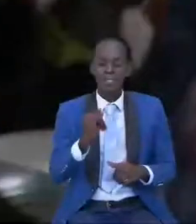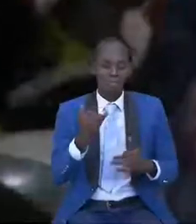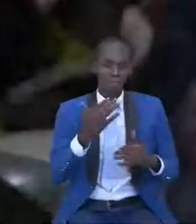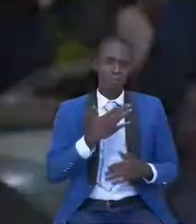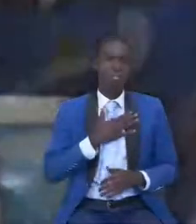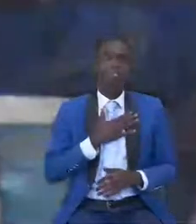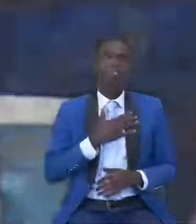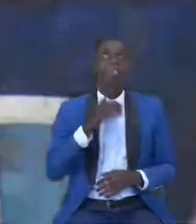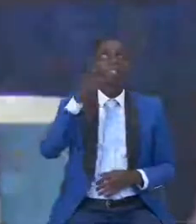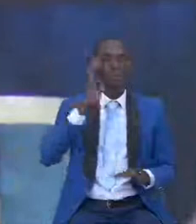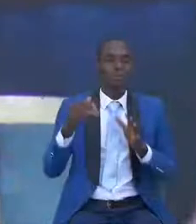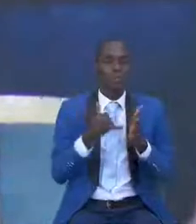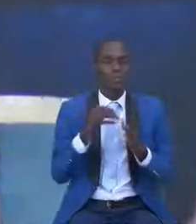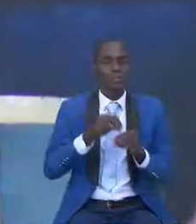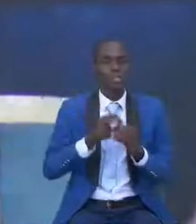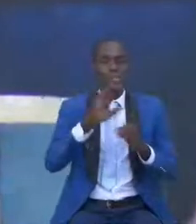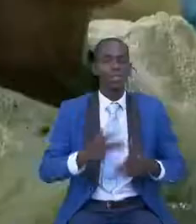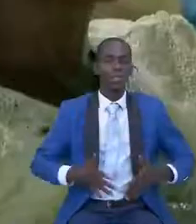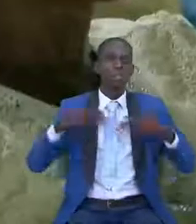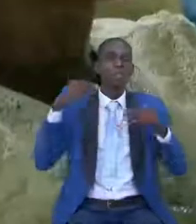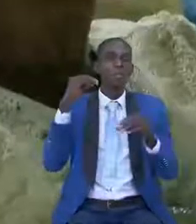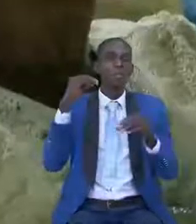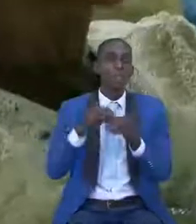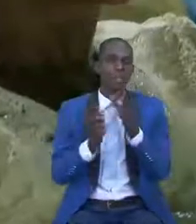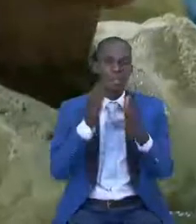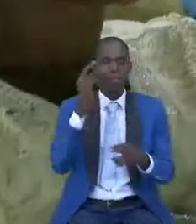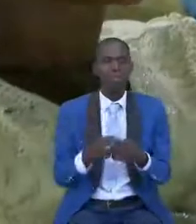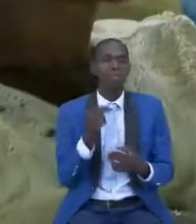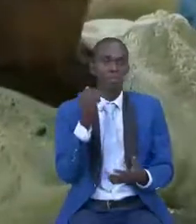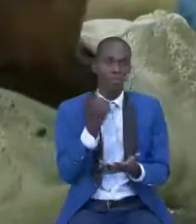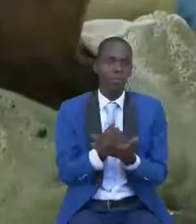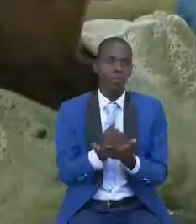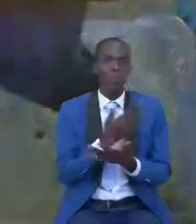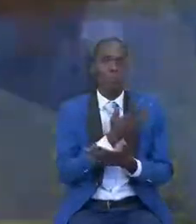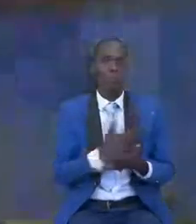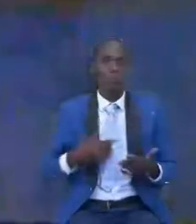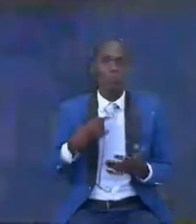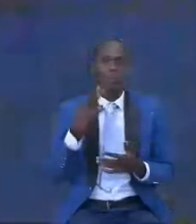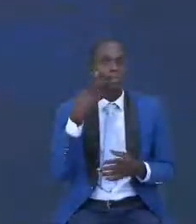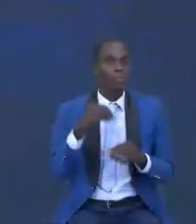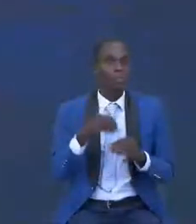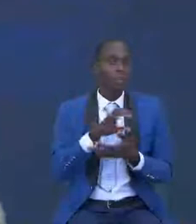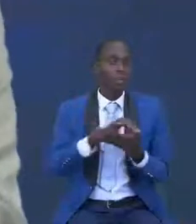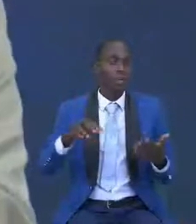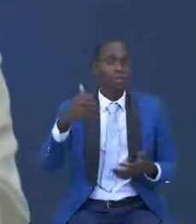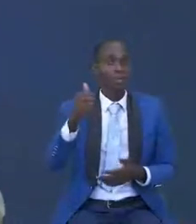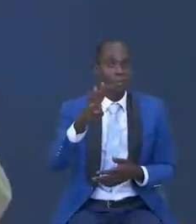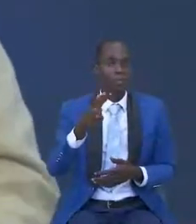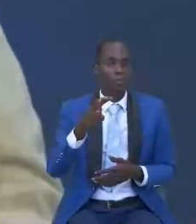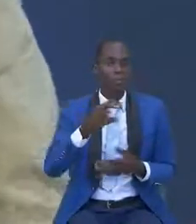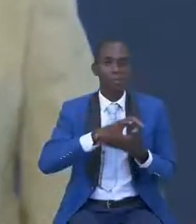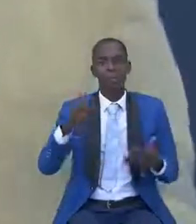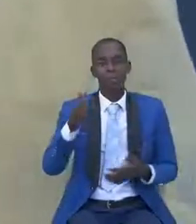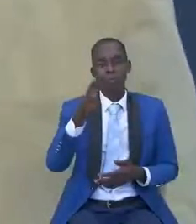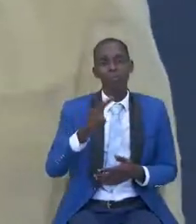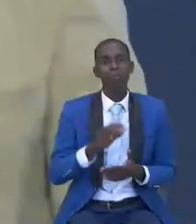Dis-le pour toi, non? Tout est pour moi. Il le fera dans ta vie au nom de Jésus. Et on nous